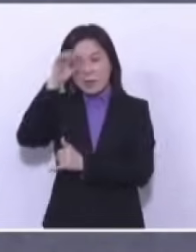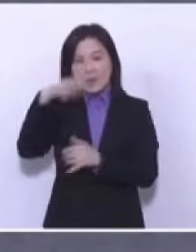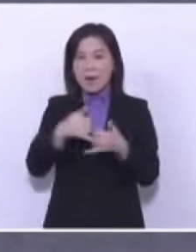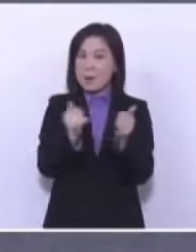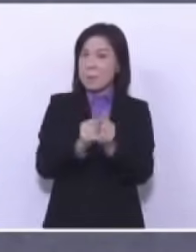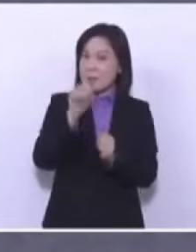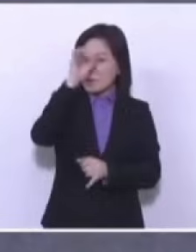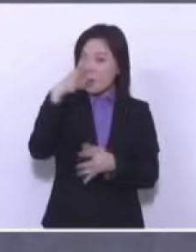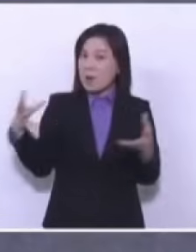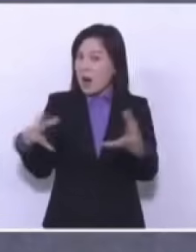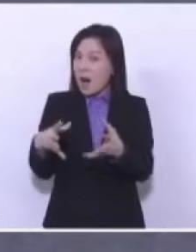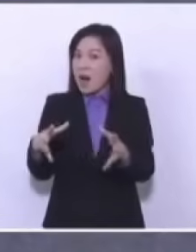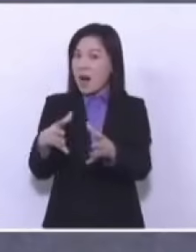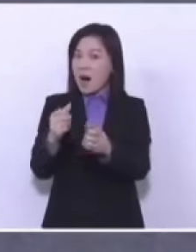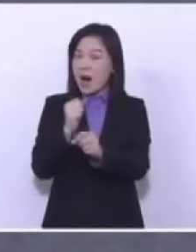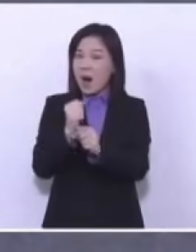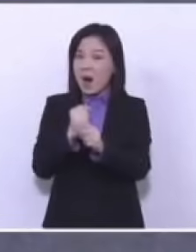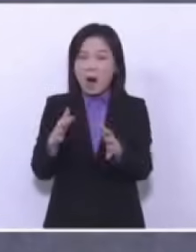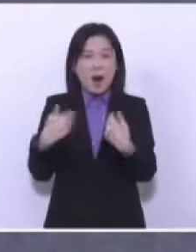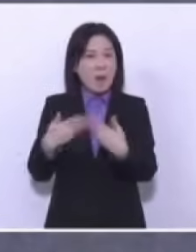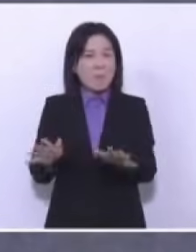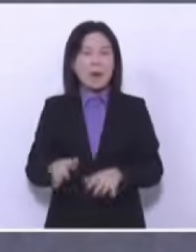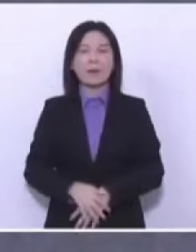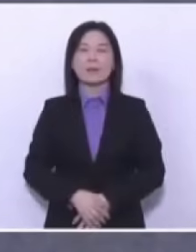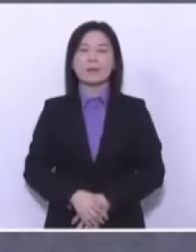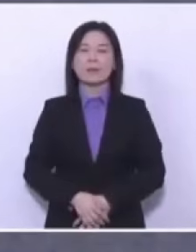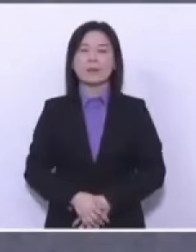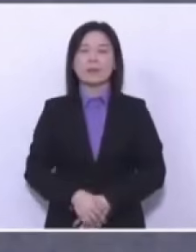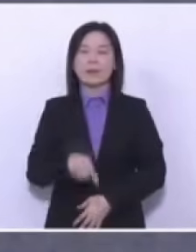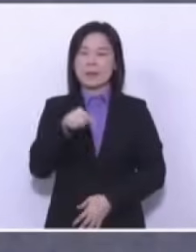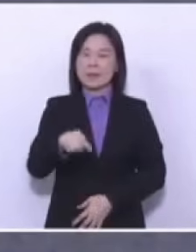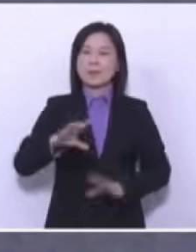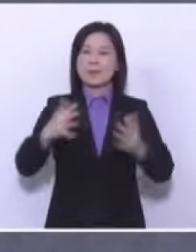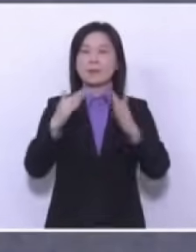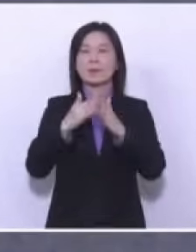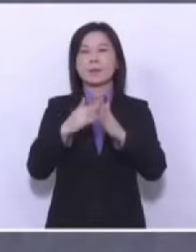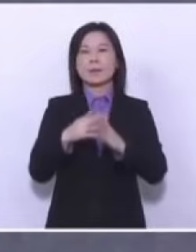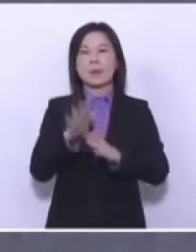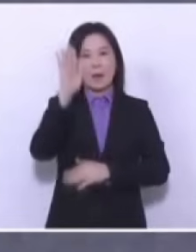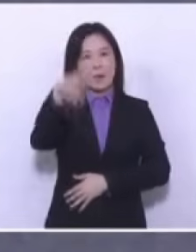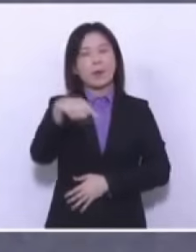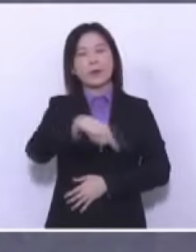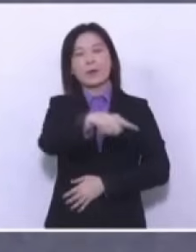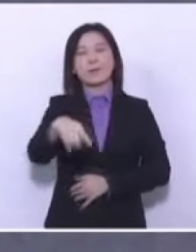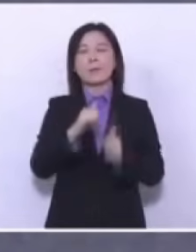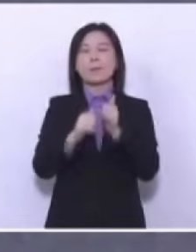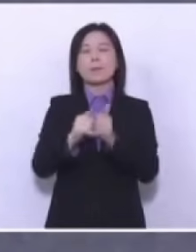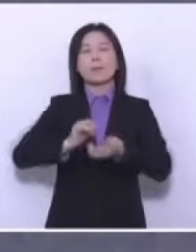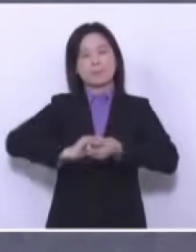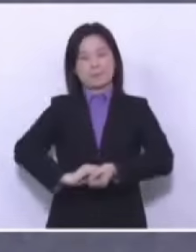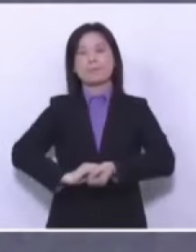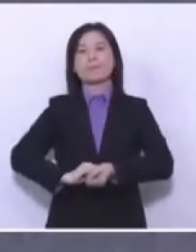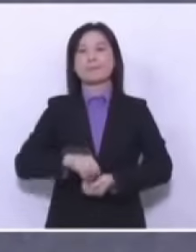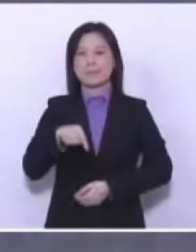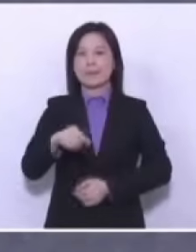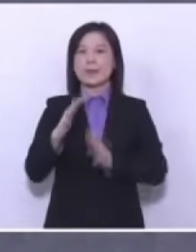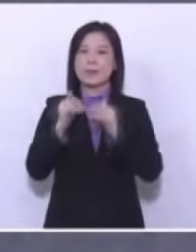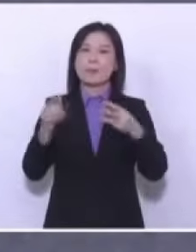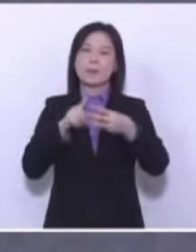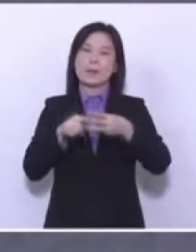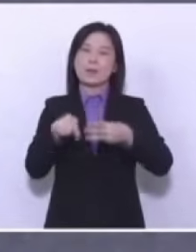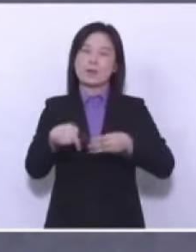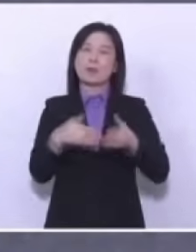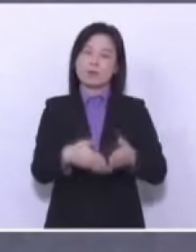那一句话，这个国家的前途由人民决定，这才是民主的核心价